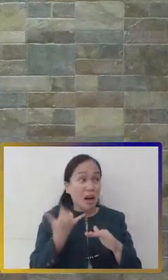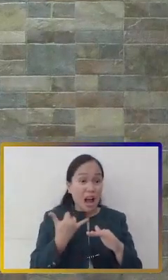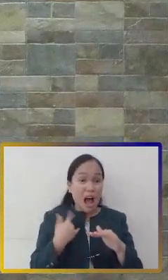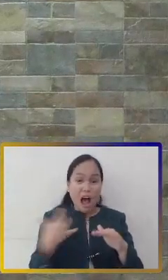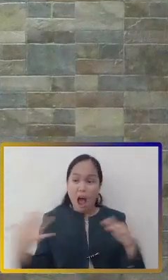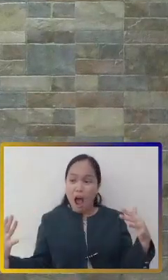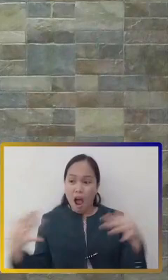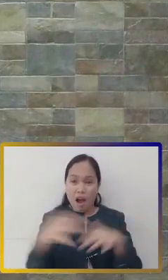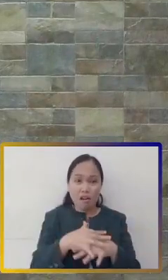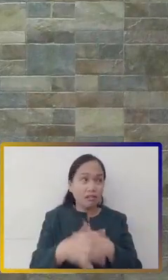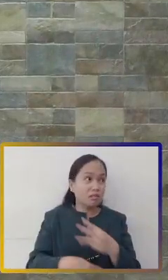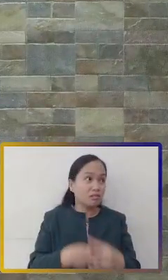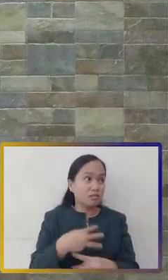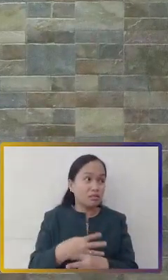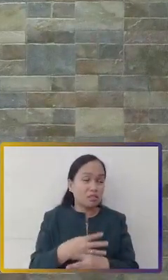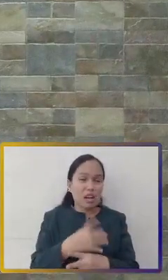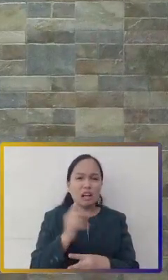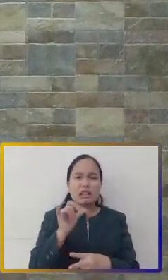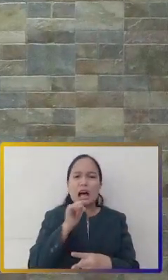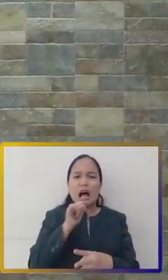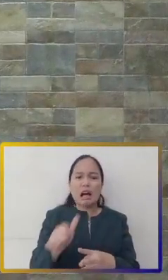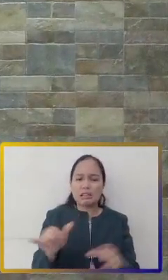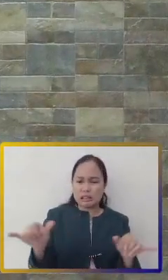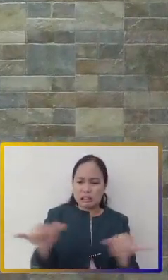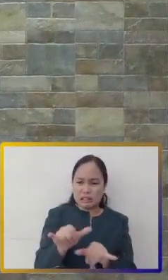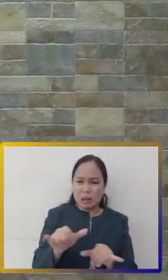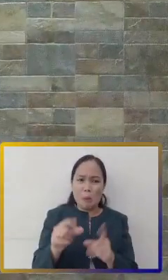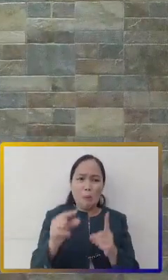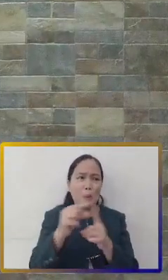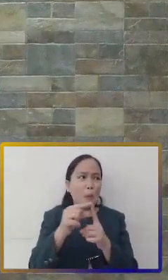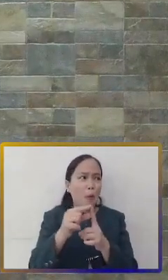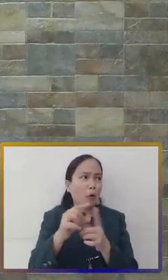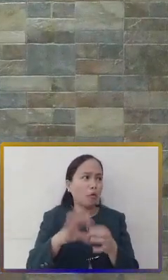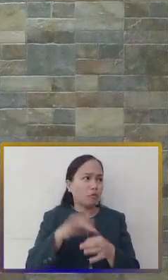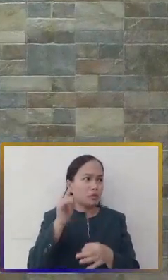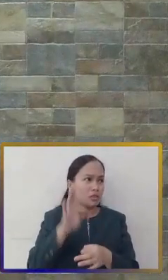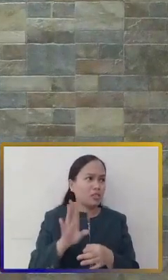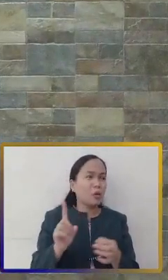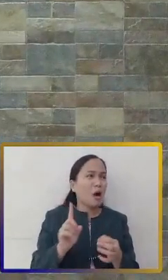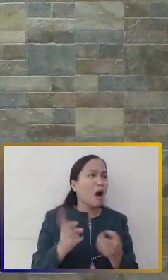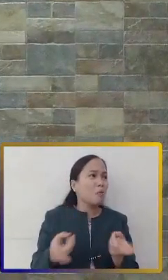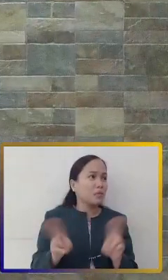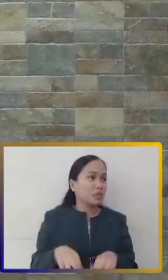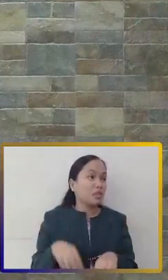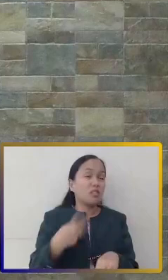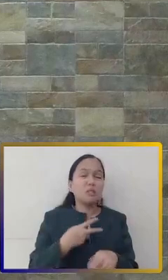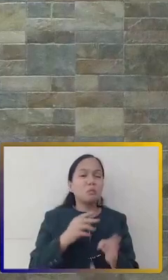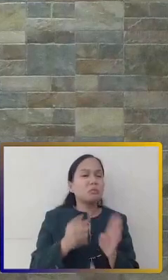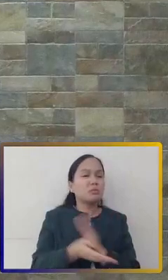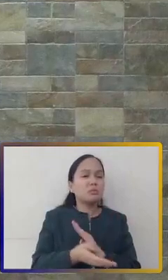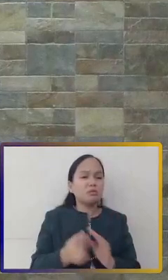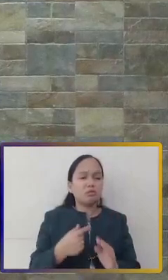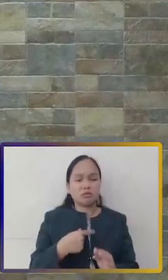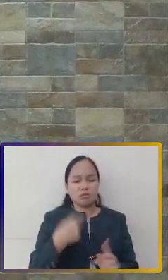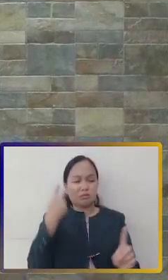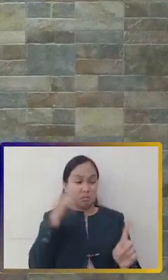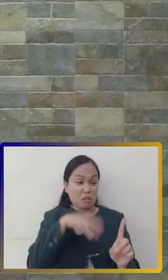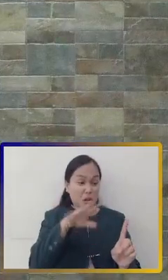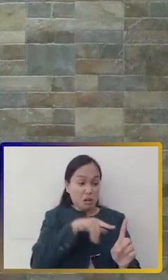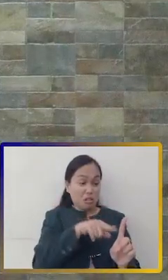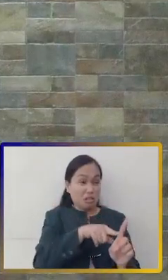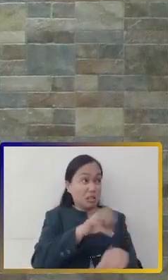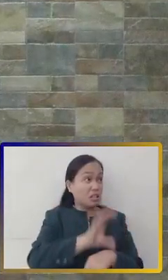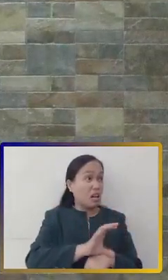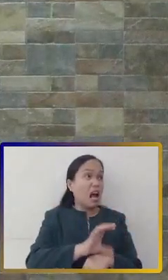and not patterned in the word, and mga kapatid, wala, hindi natin masasabi that is properly and